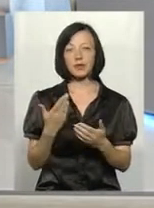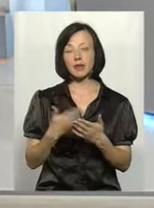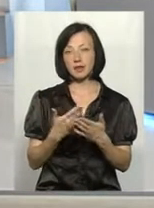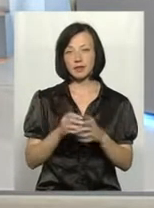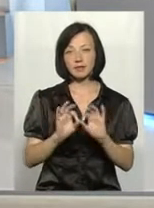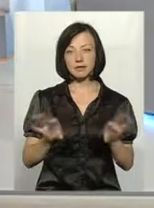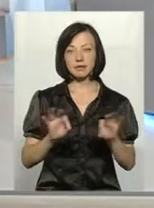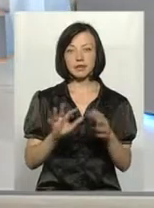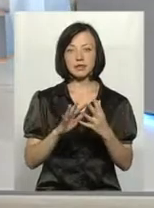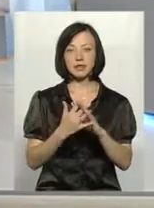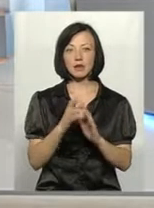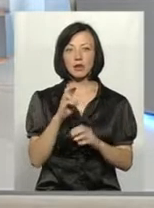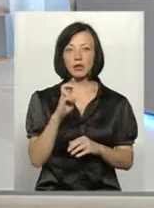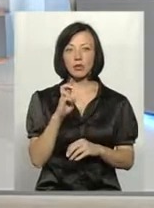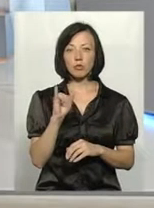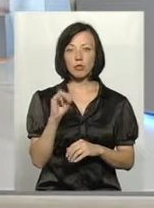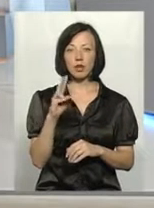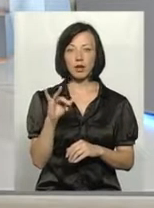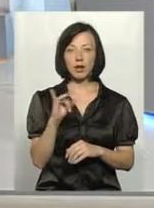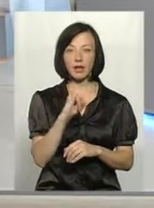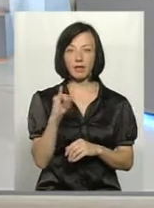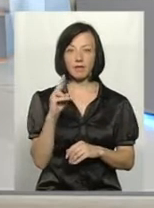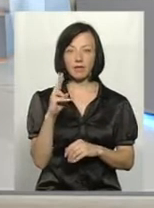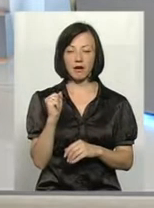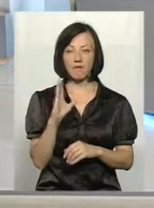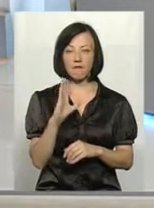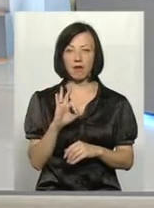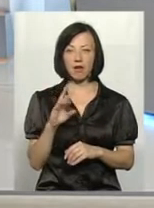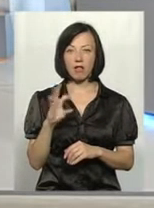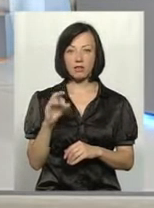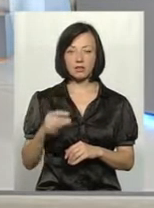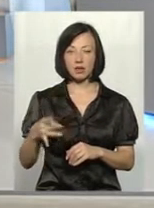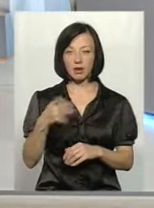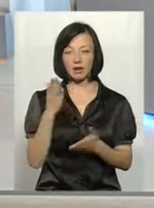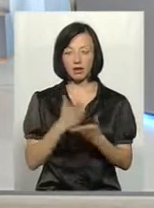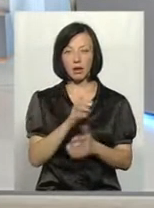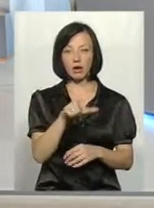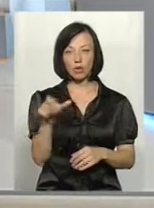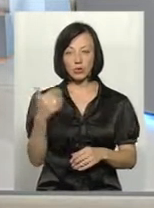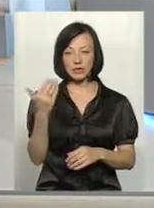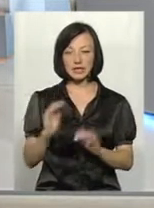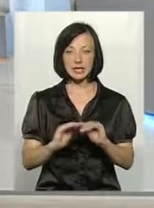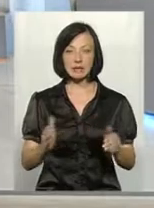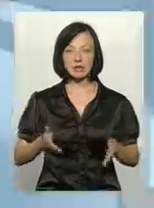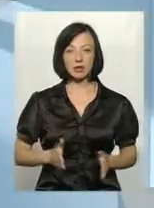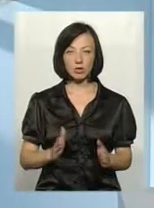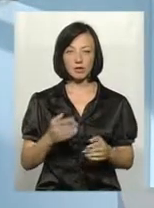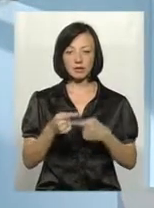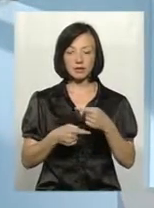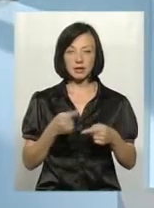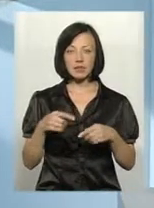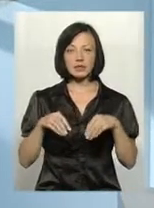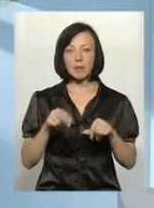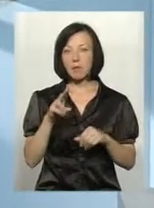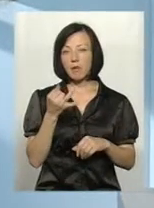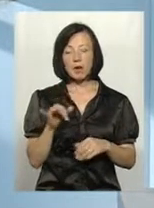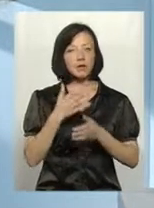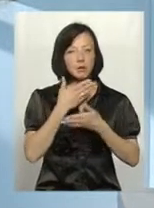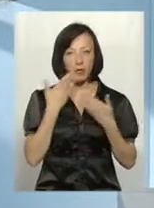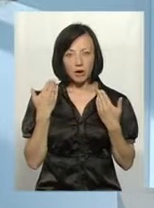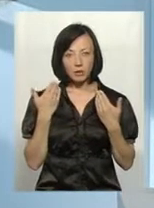наприклад. Угу. Село Букиївка, Волочиський район. Там є люди, селяни, діти їхні, які народилися, які земельного паю не